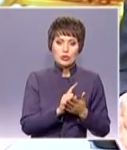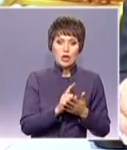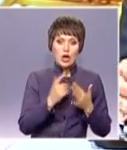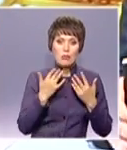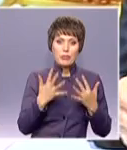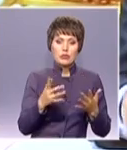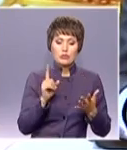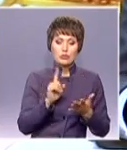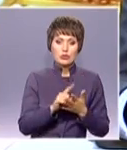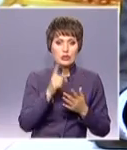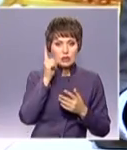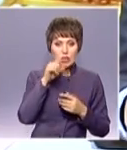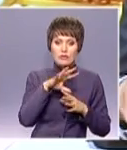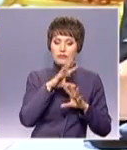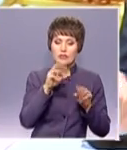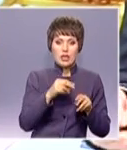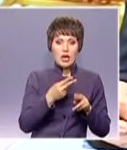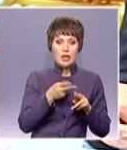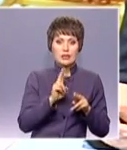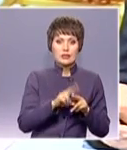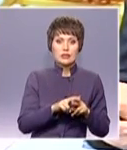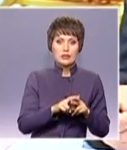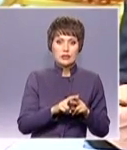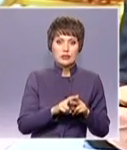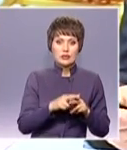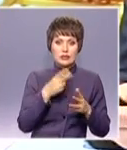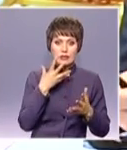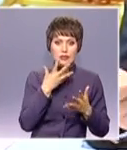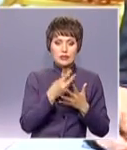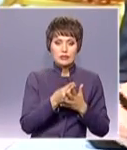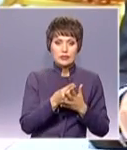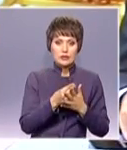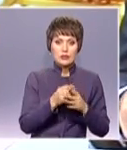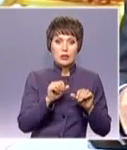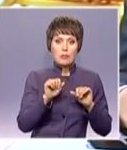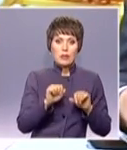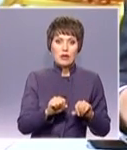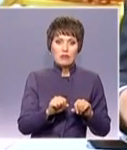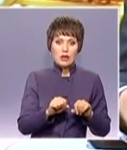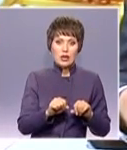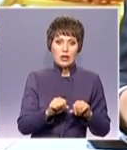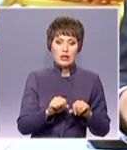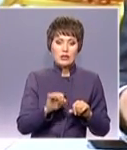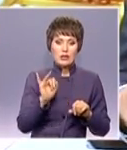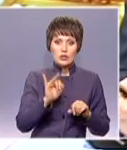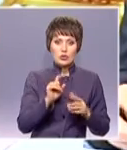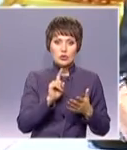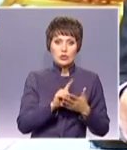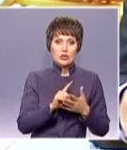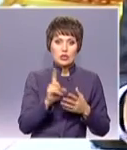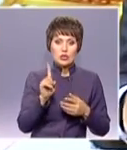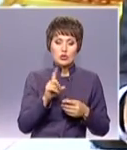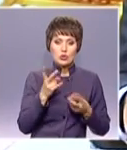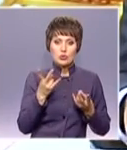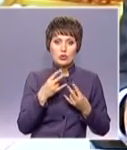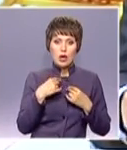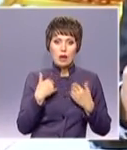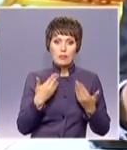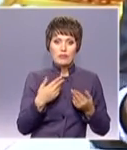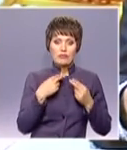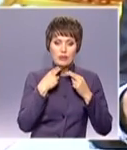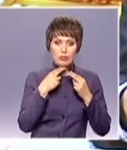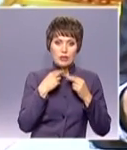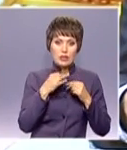потребитель должен знать вот эти вот свои права и должен знать, на что нужно обращать внимание.